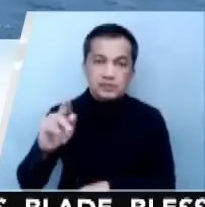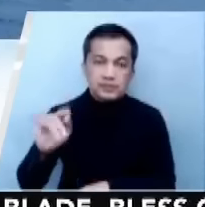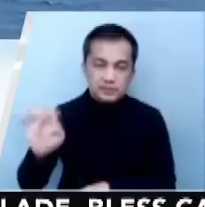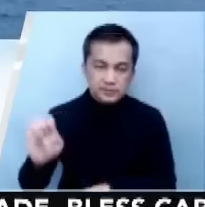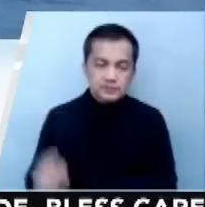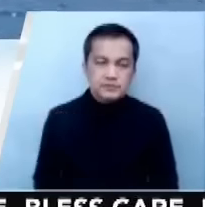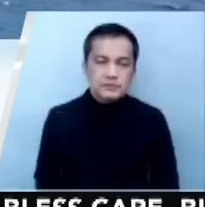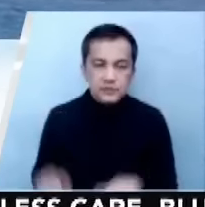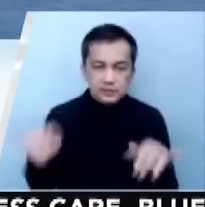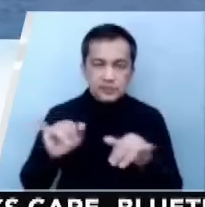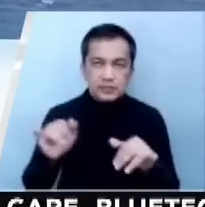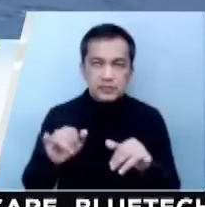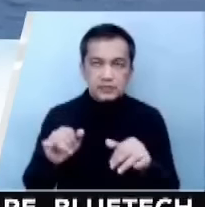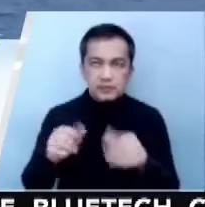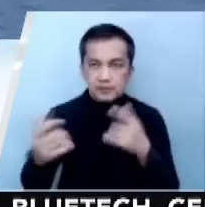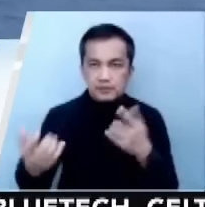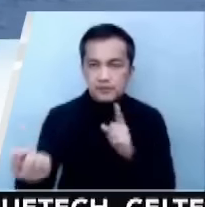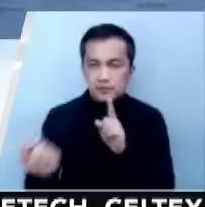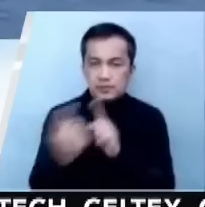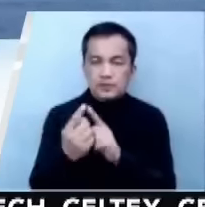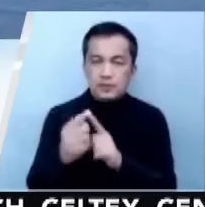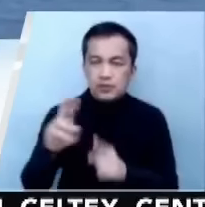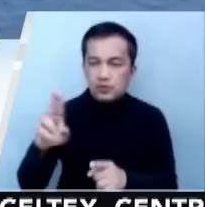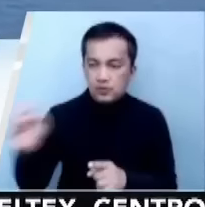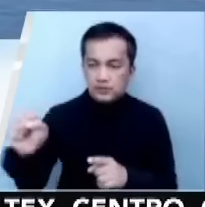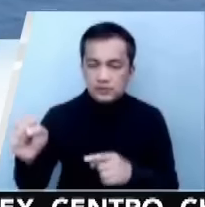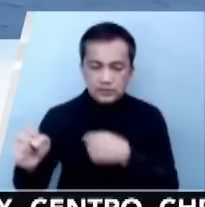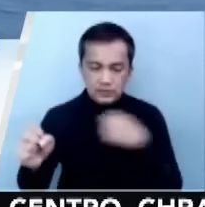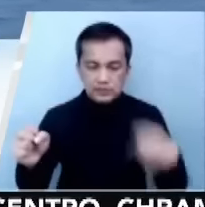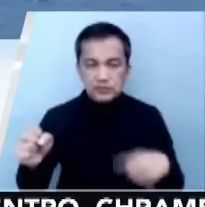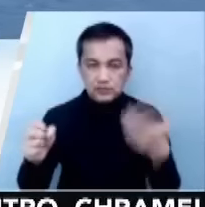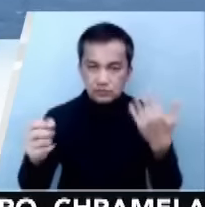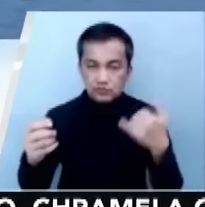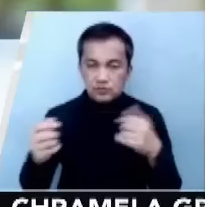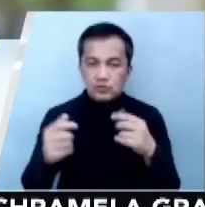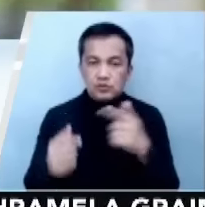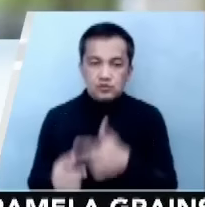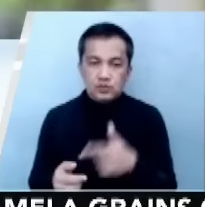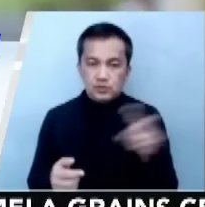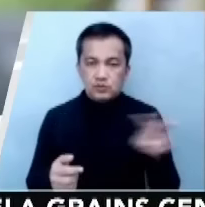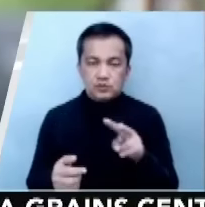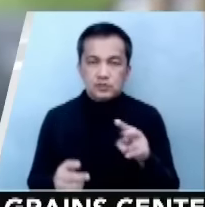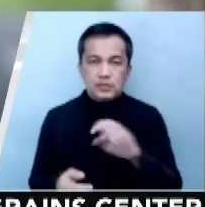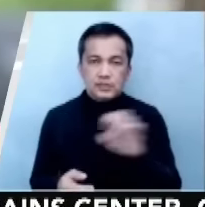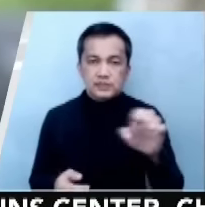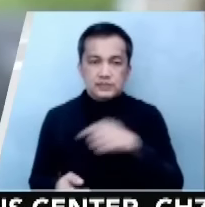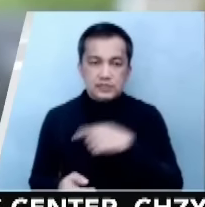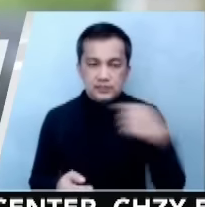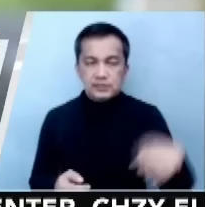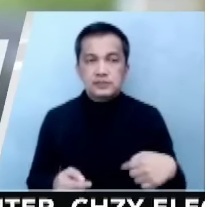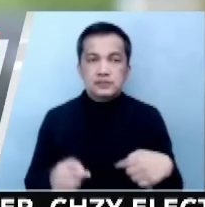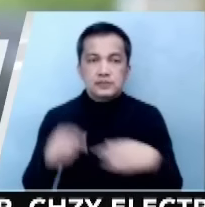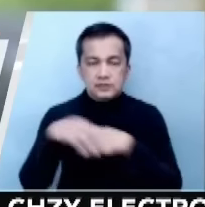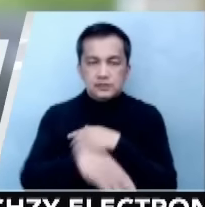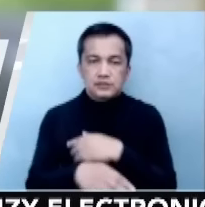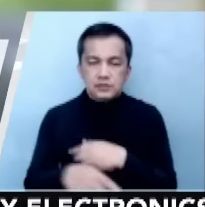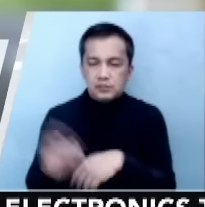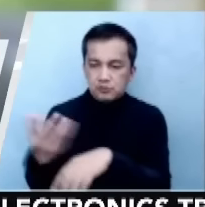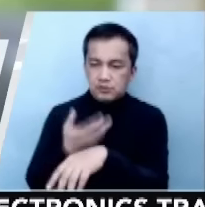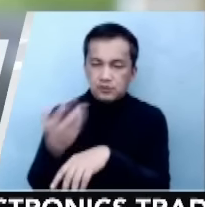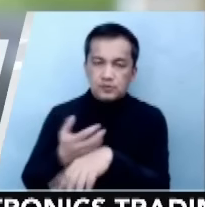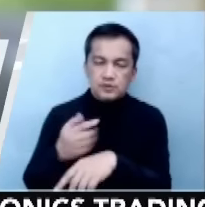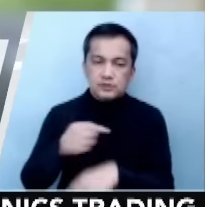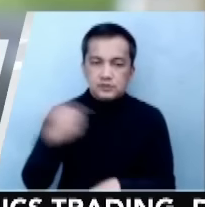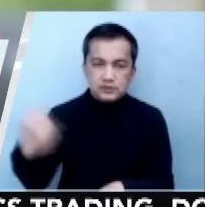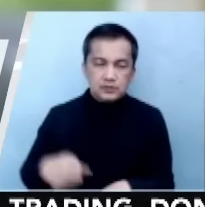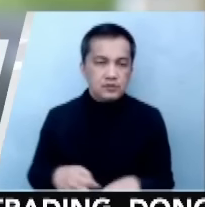pagtagpo ng US at Chinese aircraft noong 2022 sa East China Sea. Sa gitna ng panggigipit ng China, itutuloy pa rin ang